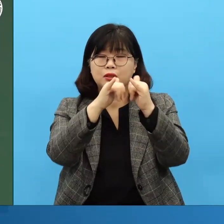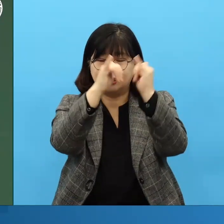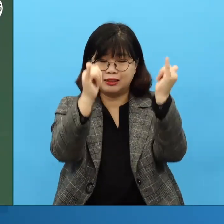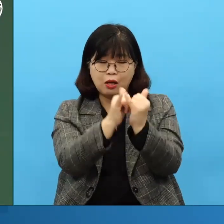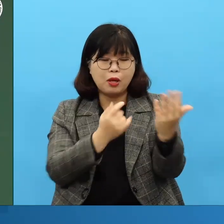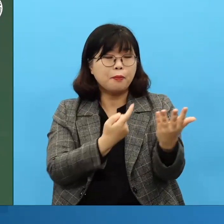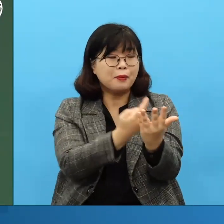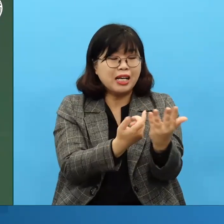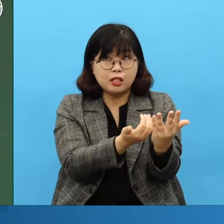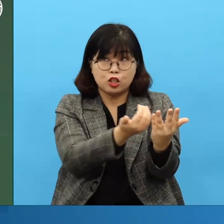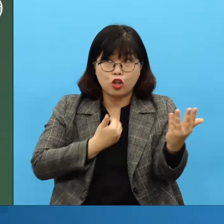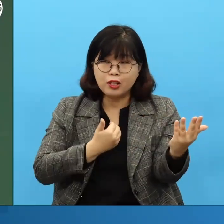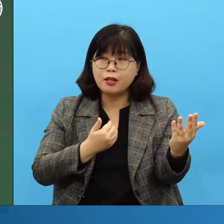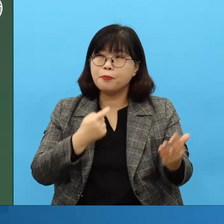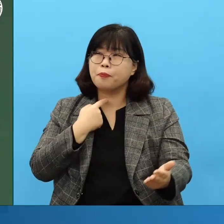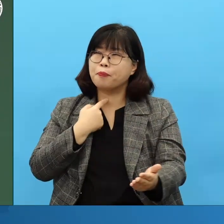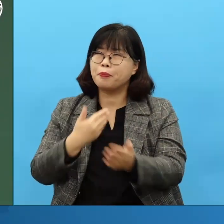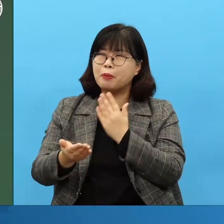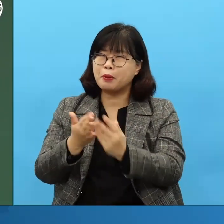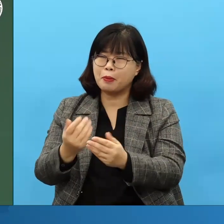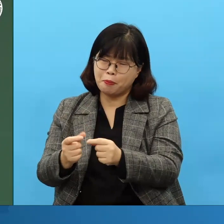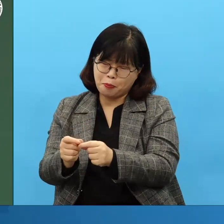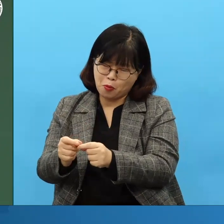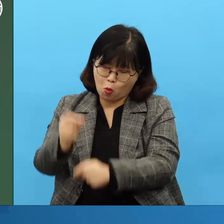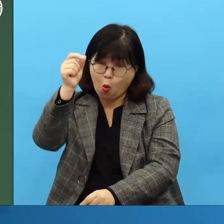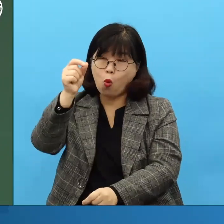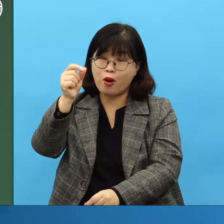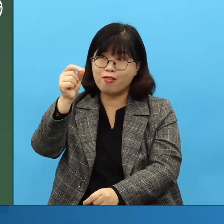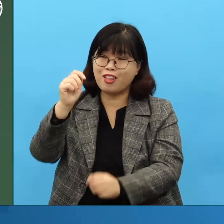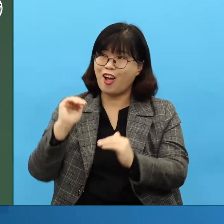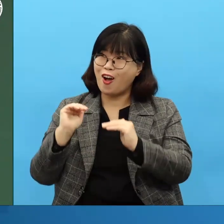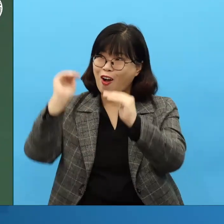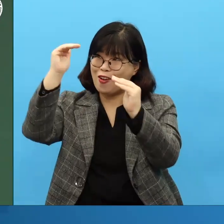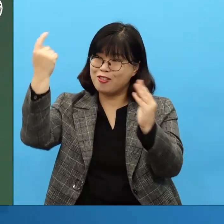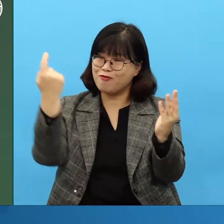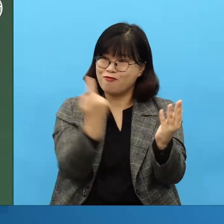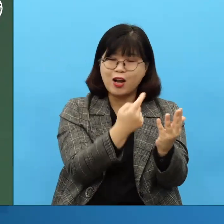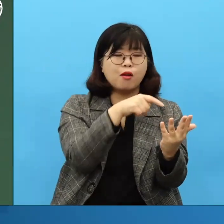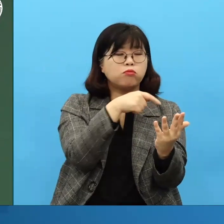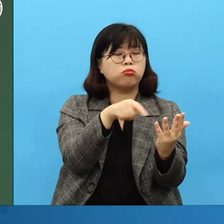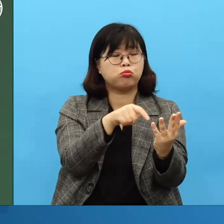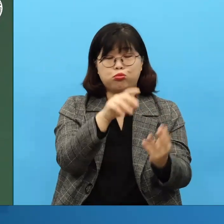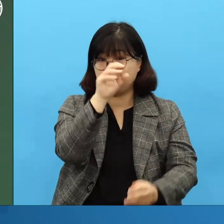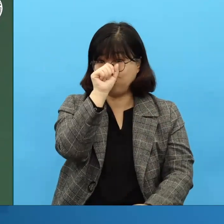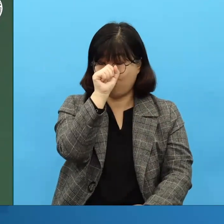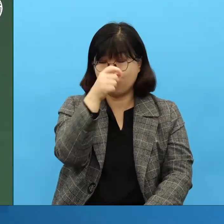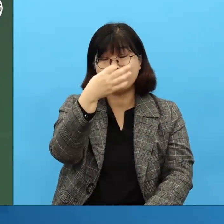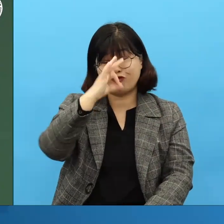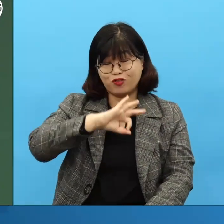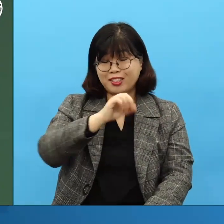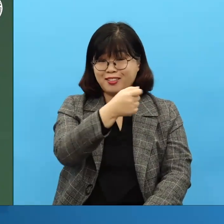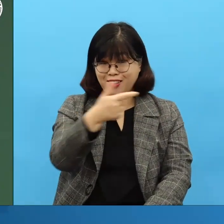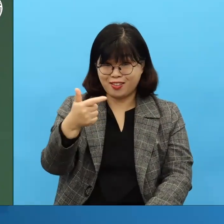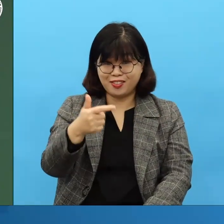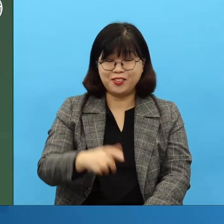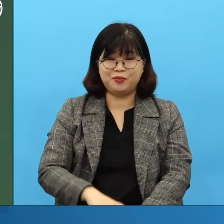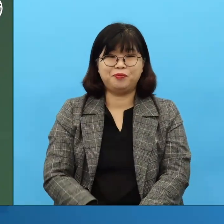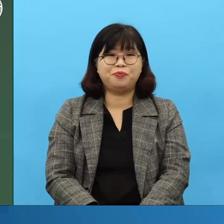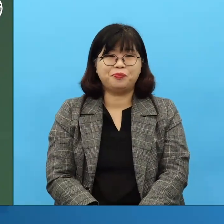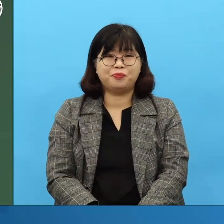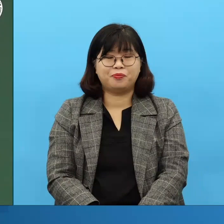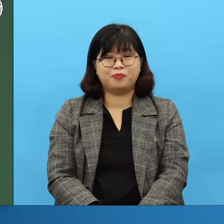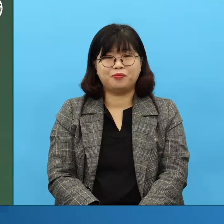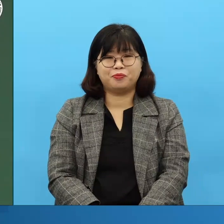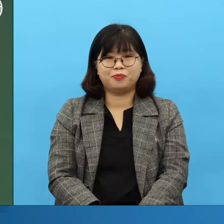them to experience all things of the world. 그래서 제일 중요한 부분이 말씀 각인입니다. And that's why